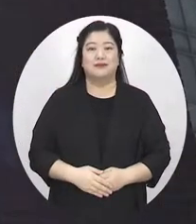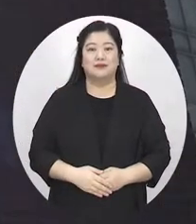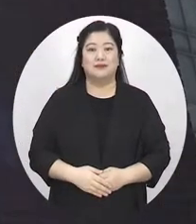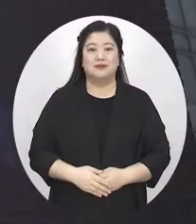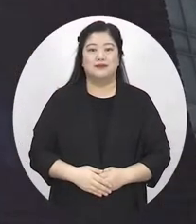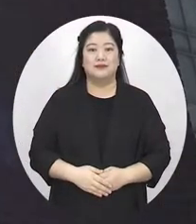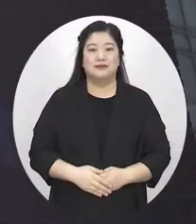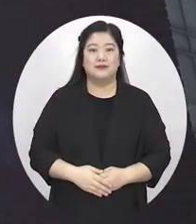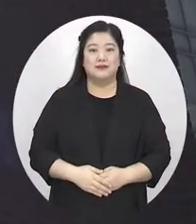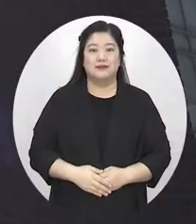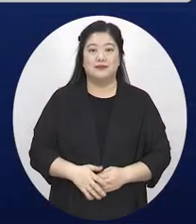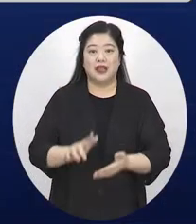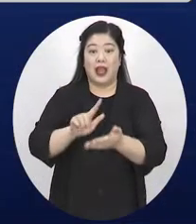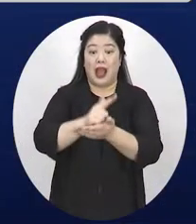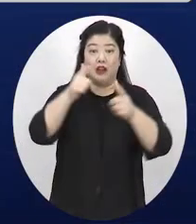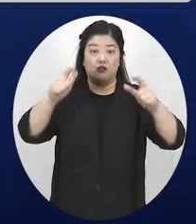됩니다.